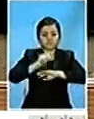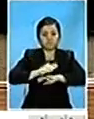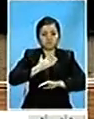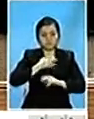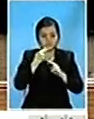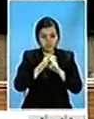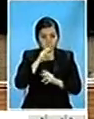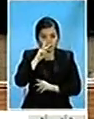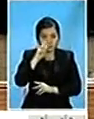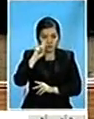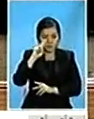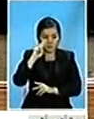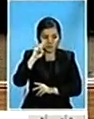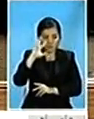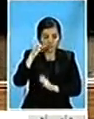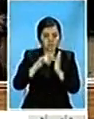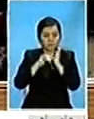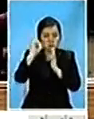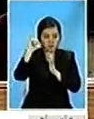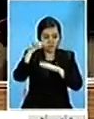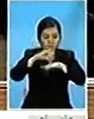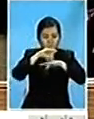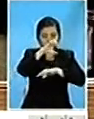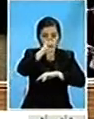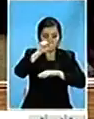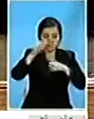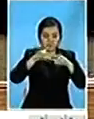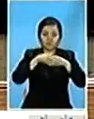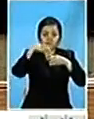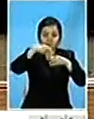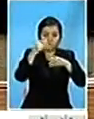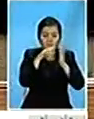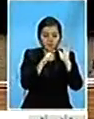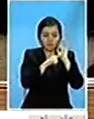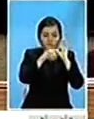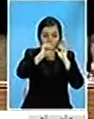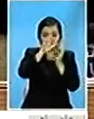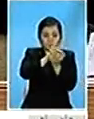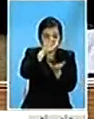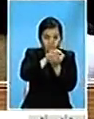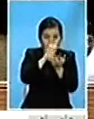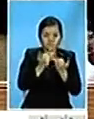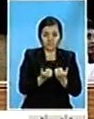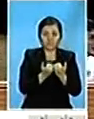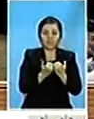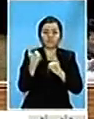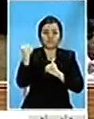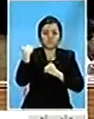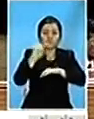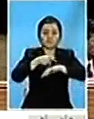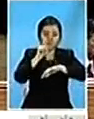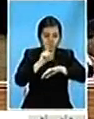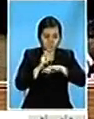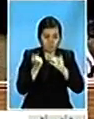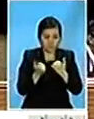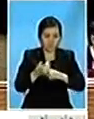ชัยเหมะสมาชิกสภาผู้แทนราษฎรพรรคเพื่อไทยสมุทรปราการครับท่านประธานครับท่านประธานครับตอนนี้เ